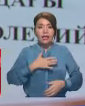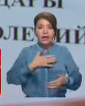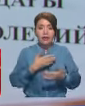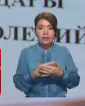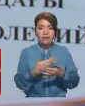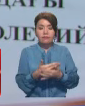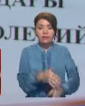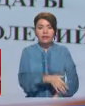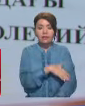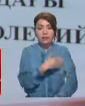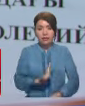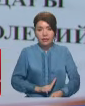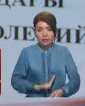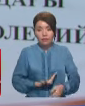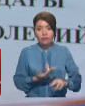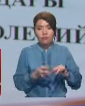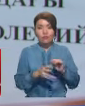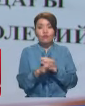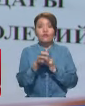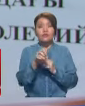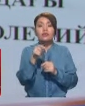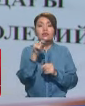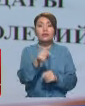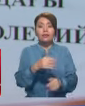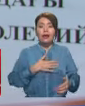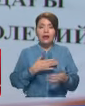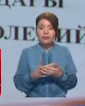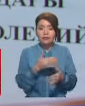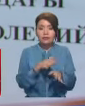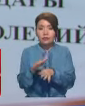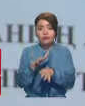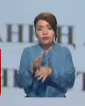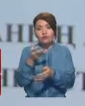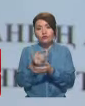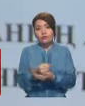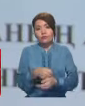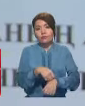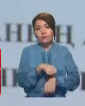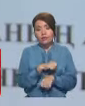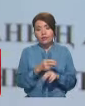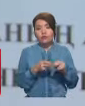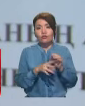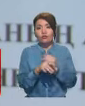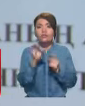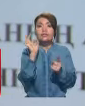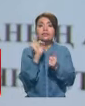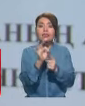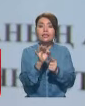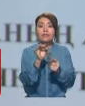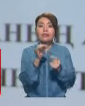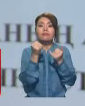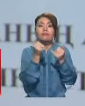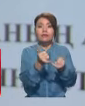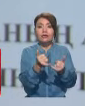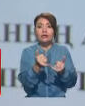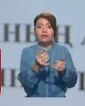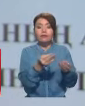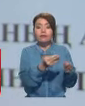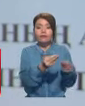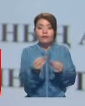долголетия, где они активно проводят свой досуг. Целью данного мероприятия является вовлечение